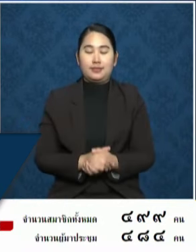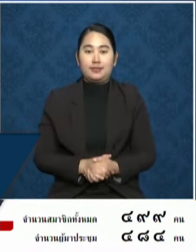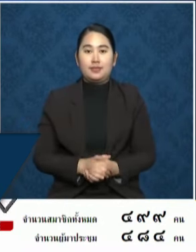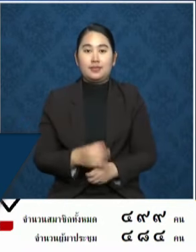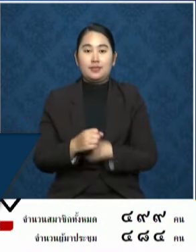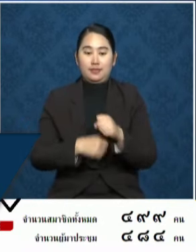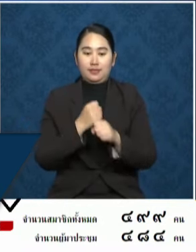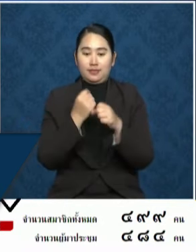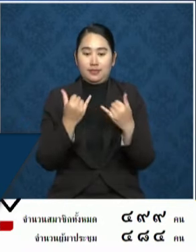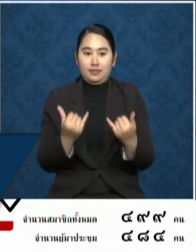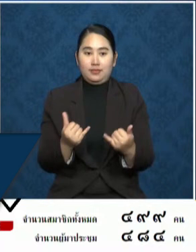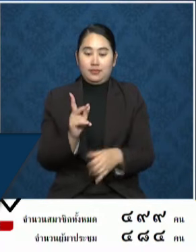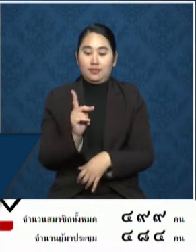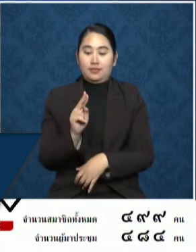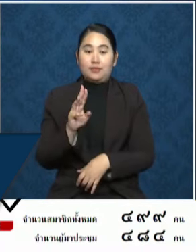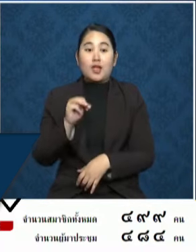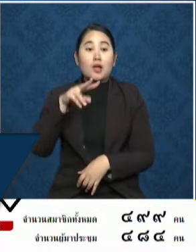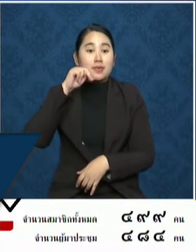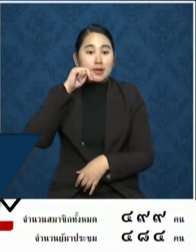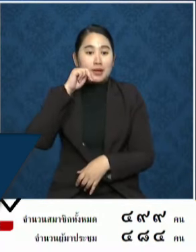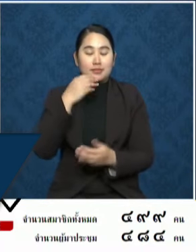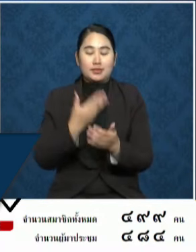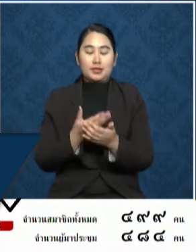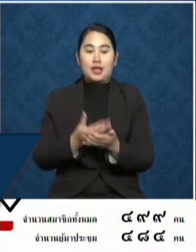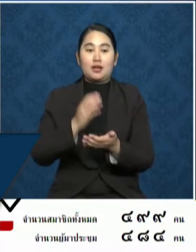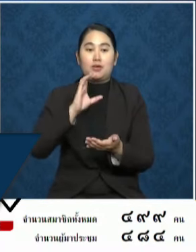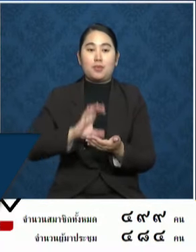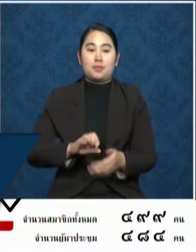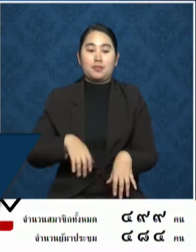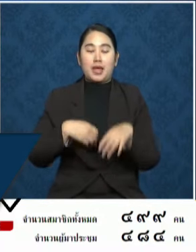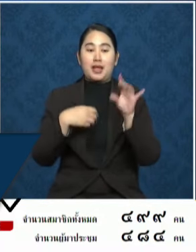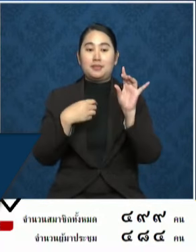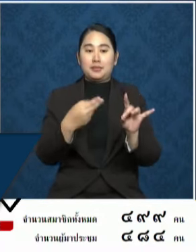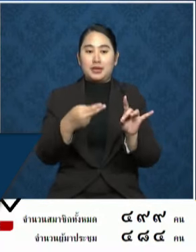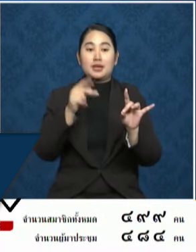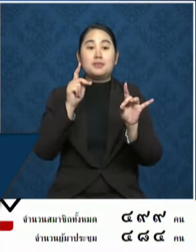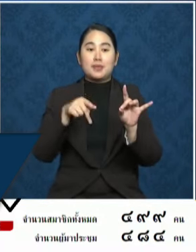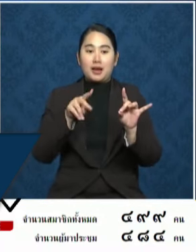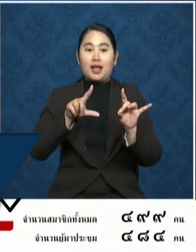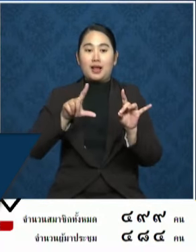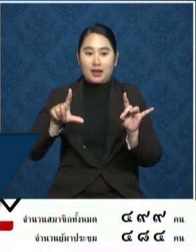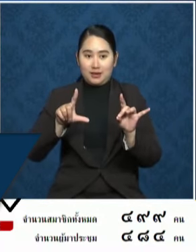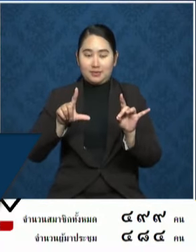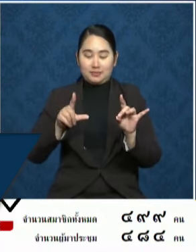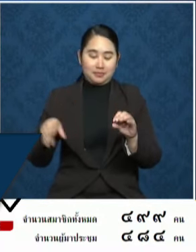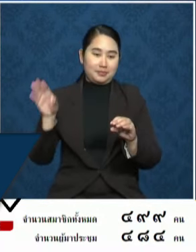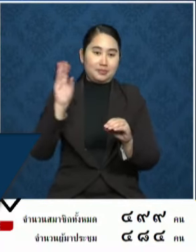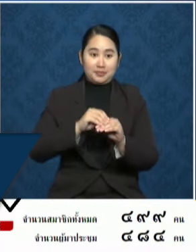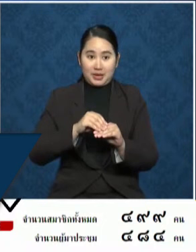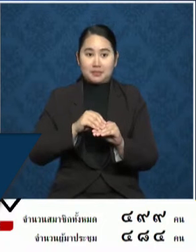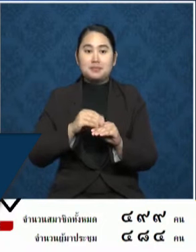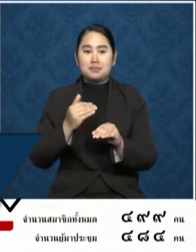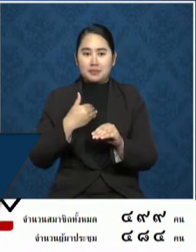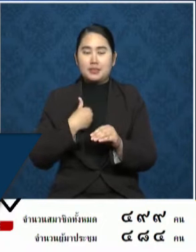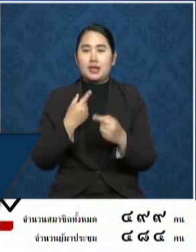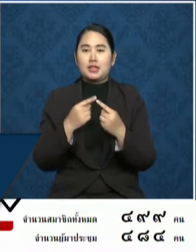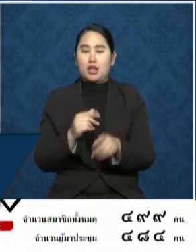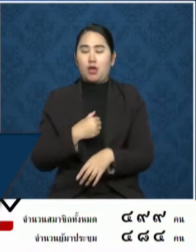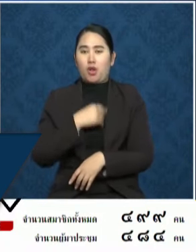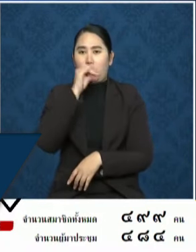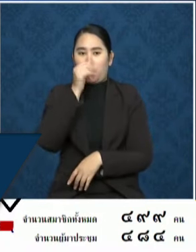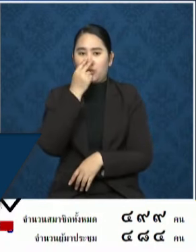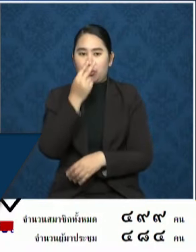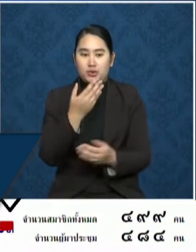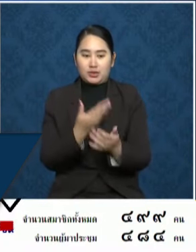ปีนี้กรมชนได้รับงบประมาณ 8,000ล้านเพิ่มขึ้นจากปีก่อนเกือบ 4,000ล้านนะครับแต่พอได้ลองนำงบ